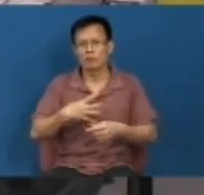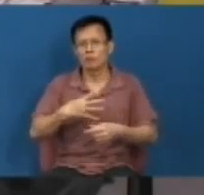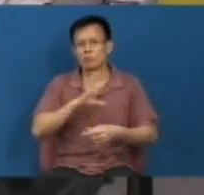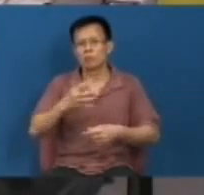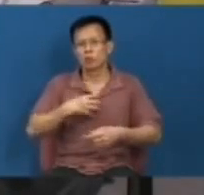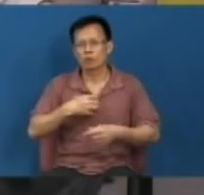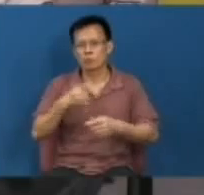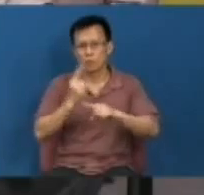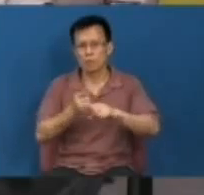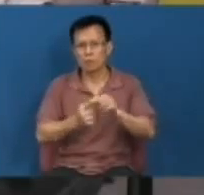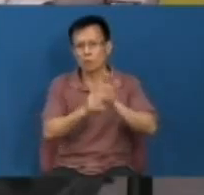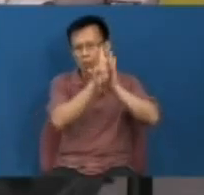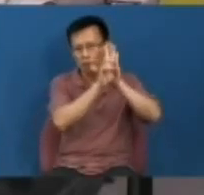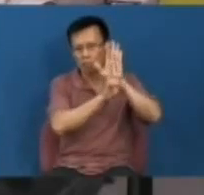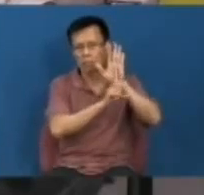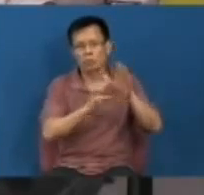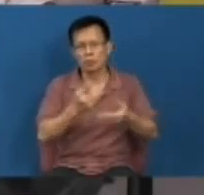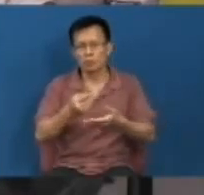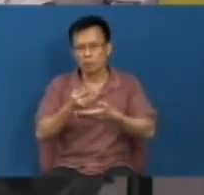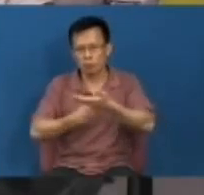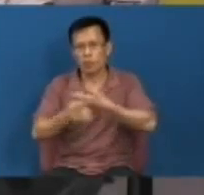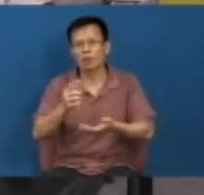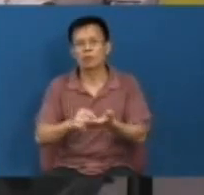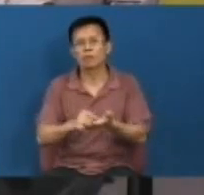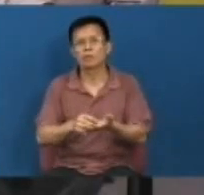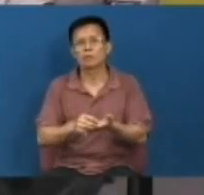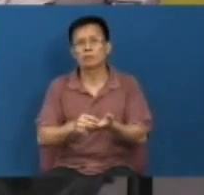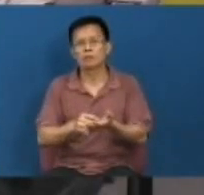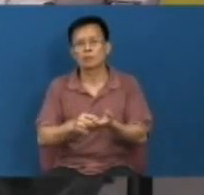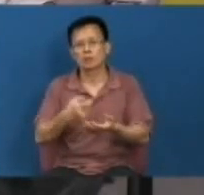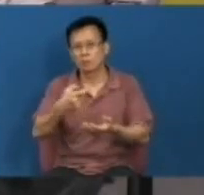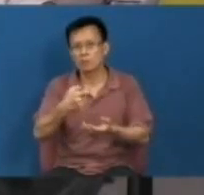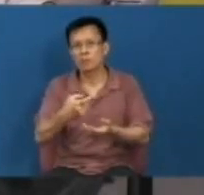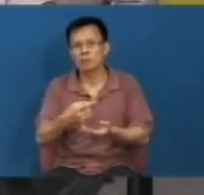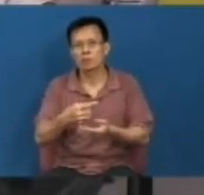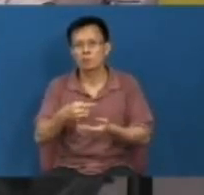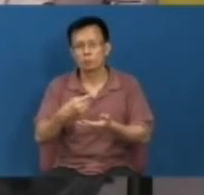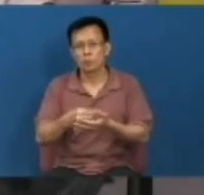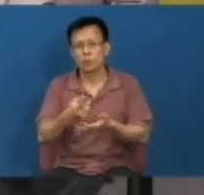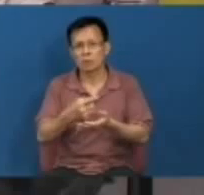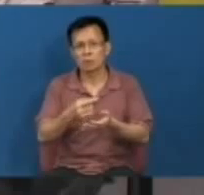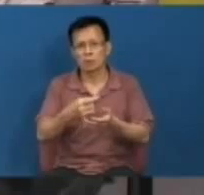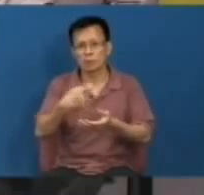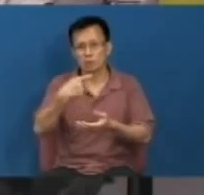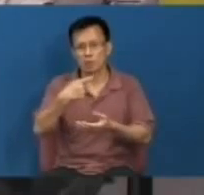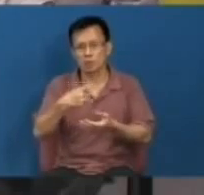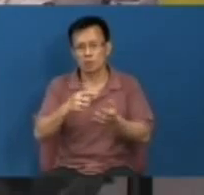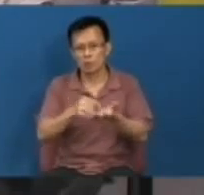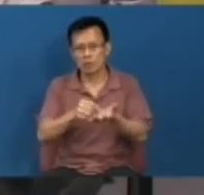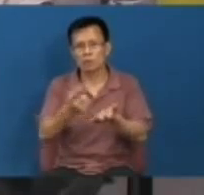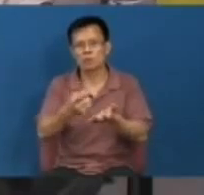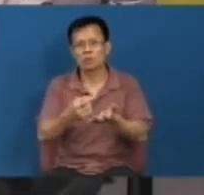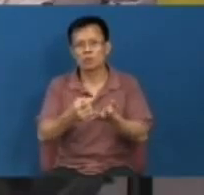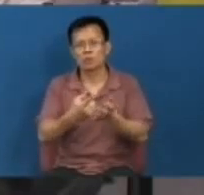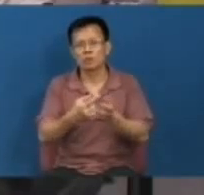係降到温咯、 嗯。 因為你賣地嗰個價錢已經係某一個數裏邊㗎啦。咁、買咗呢啲地嗰啲發展嘅人士咧，佢唔